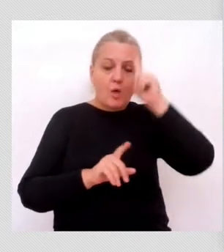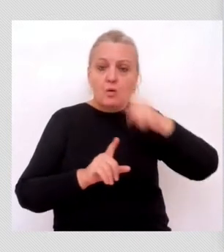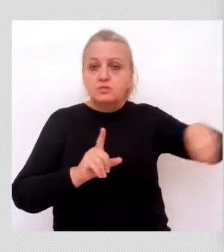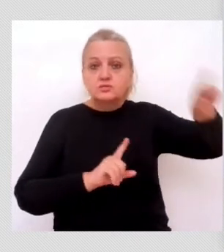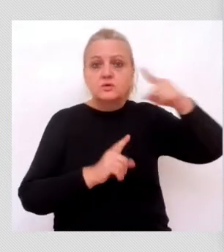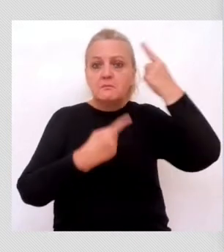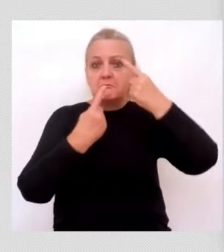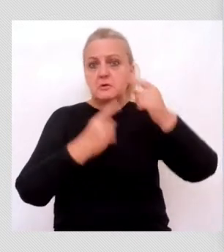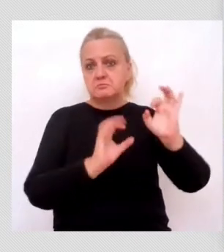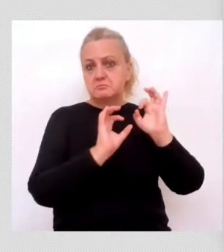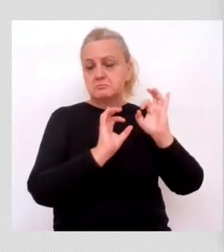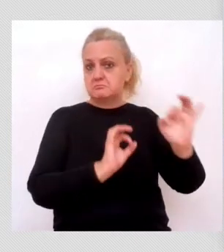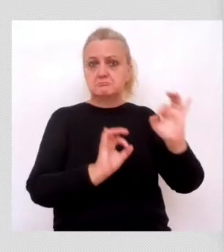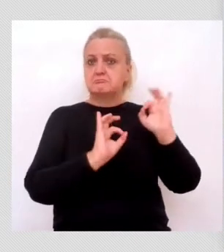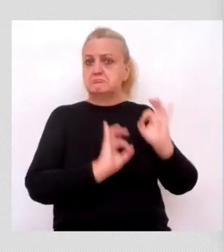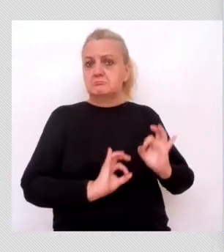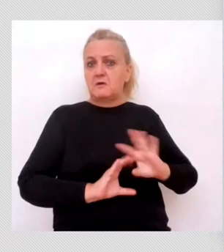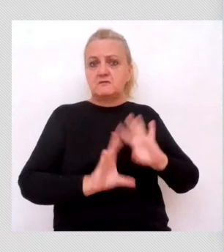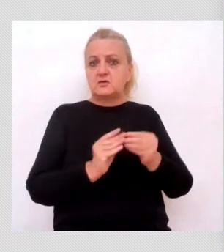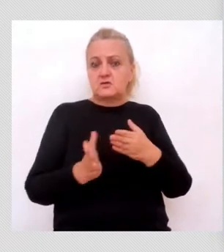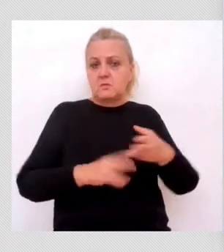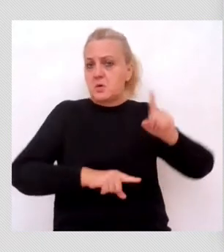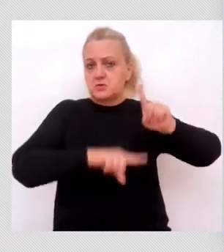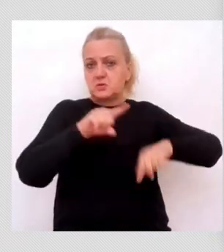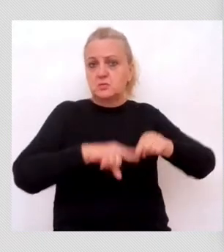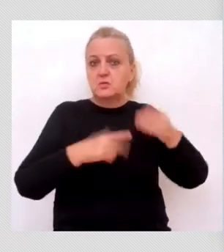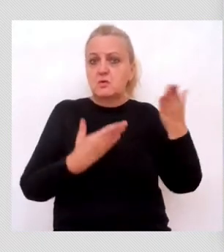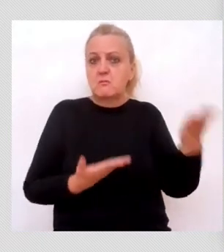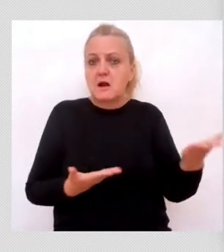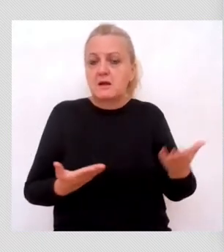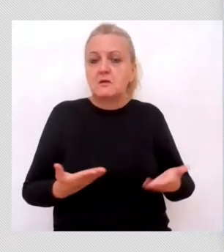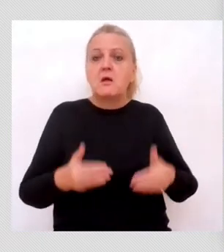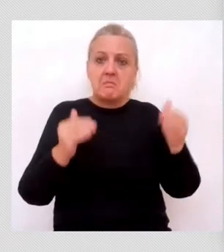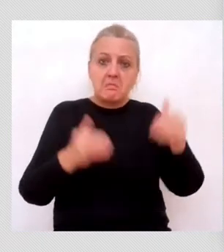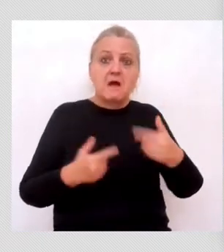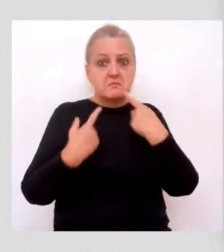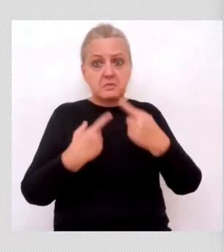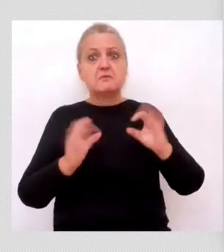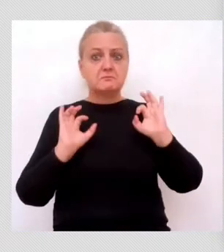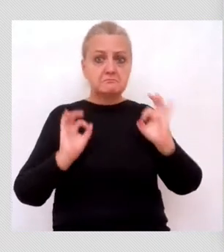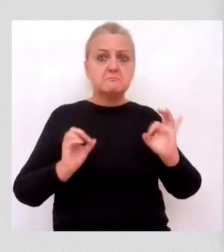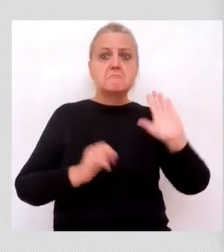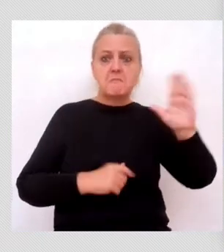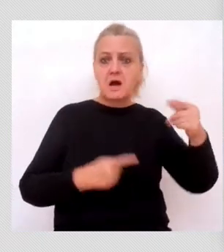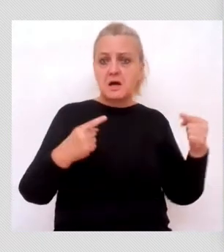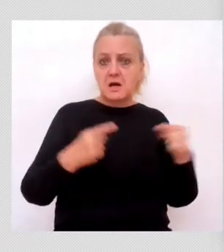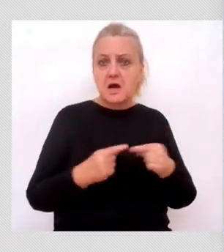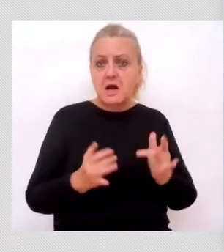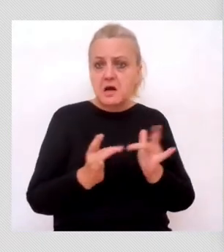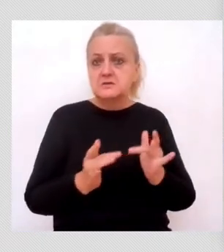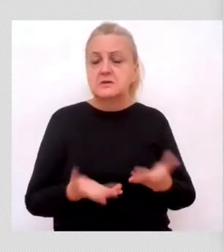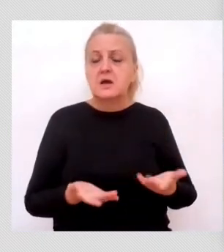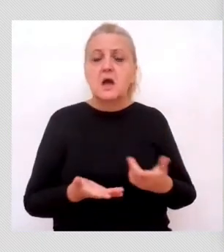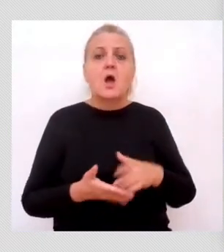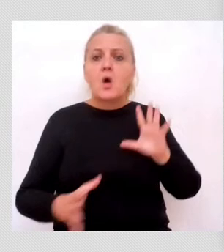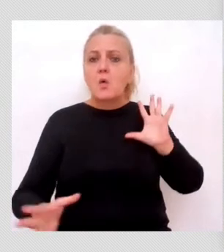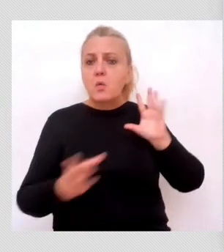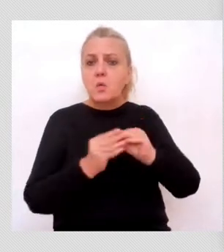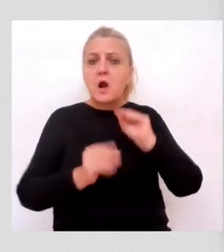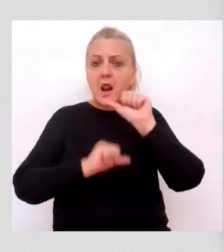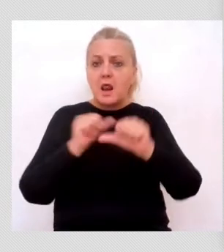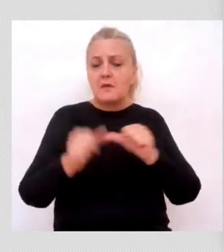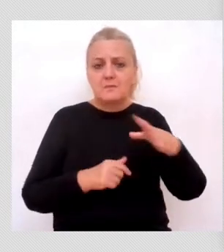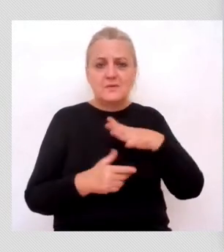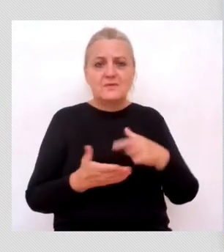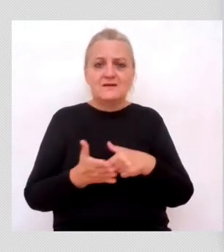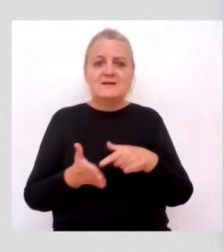sytuację za absolutnie niepatologiczną, za normalną, nawet za usprawiedliwioną. Lata było tak, że, o czym zresztą